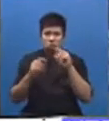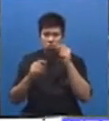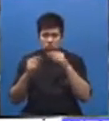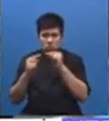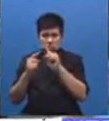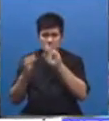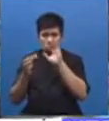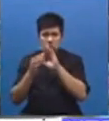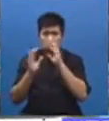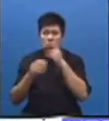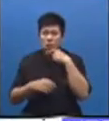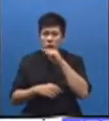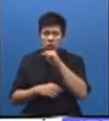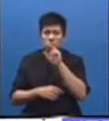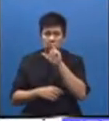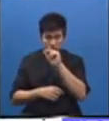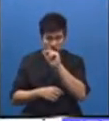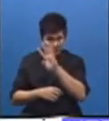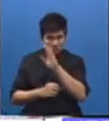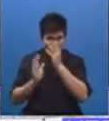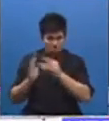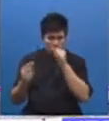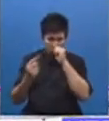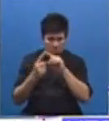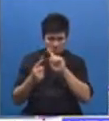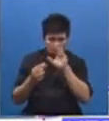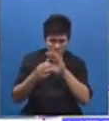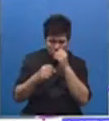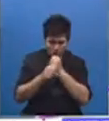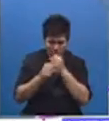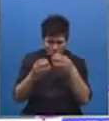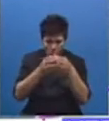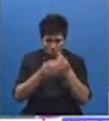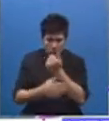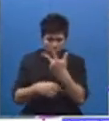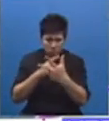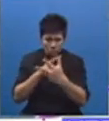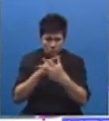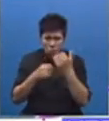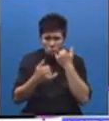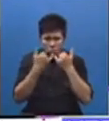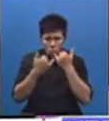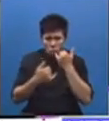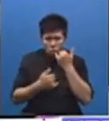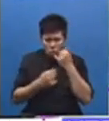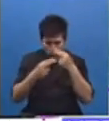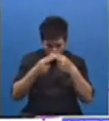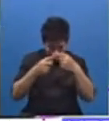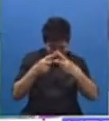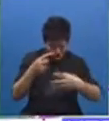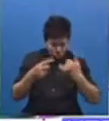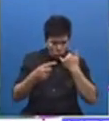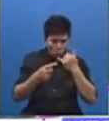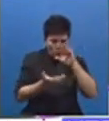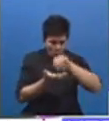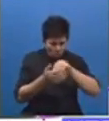คนหลบหนีไปได้ 1คนดยแก๊งดังกล่าวนั้นจะทำงานกันเป็น 3ทีมทีมแรกจะสุ่มโทรศัพท์หาเหยื่อจากรายชื่อเพื่อค้นหา